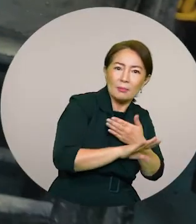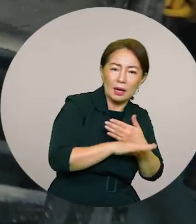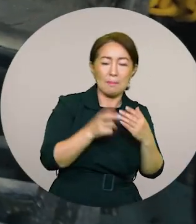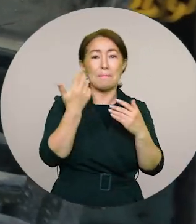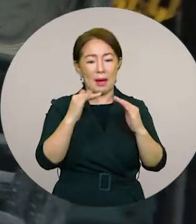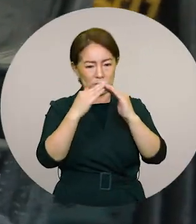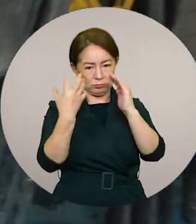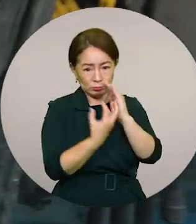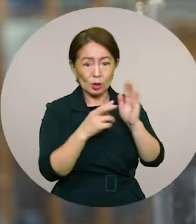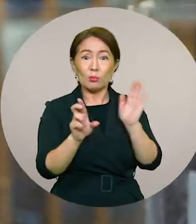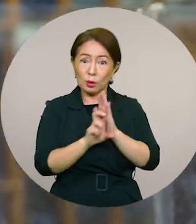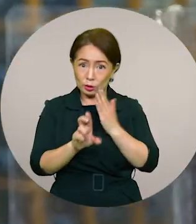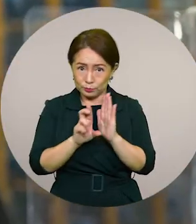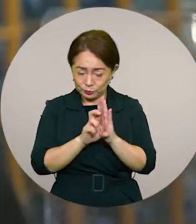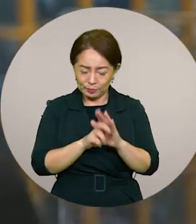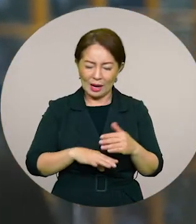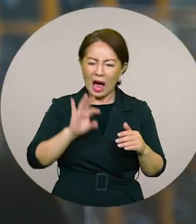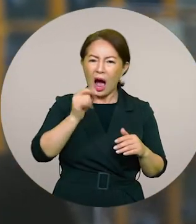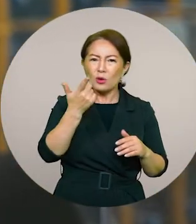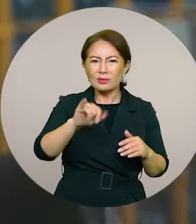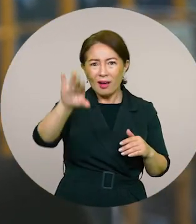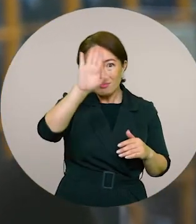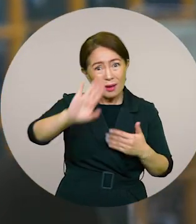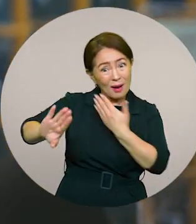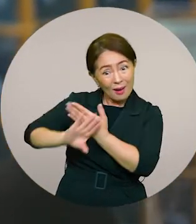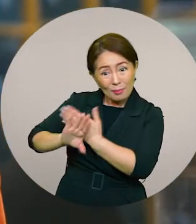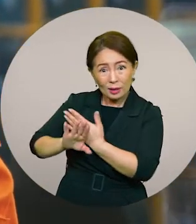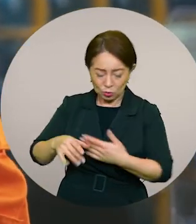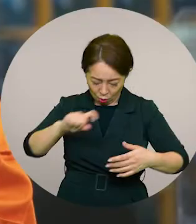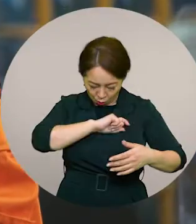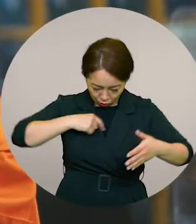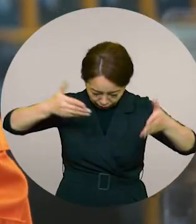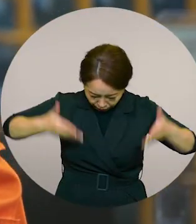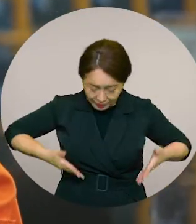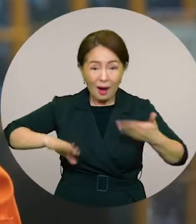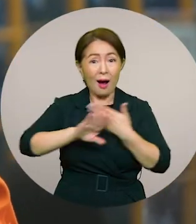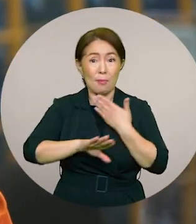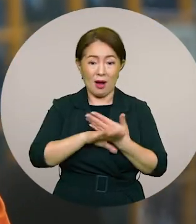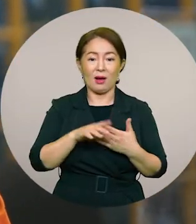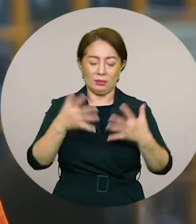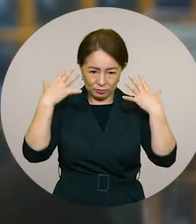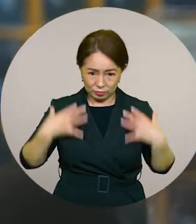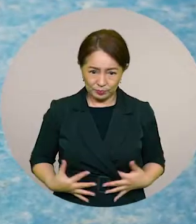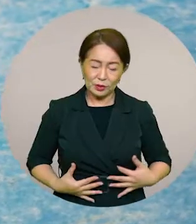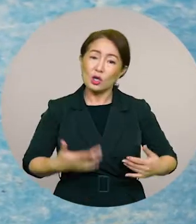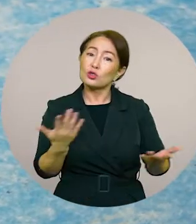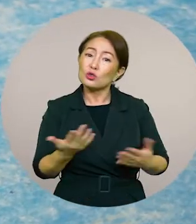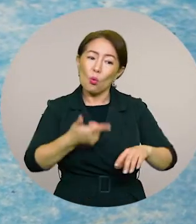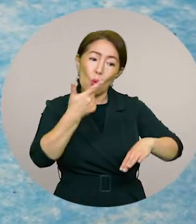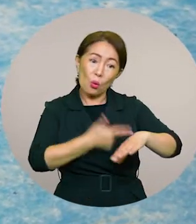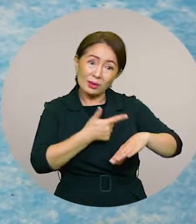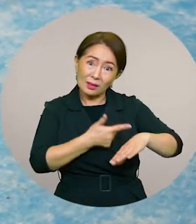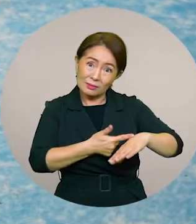орох юм боломжтой. Аюулаас хамгаалах гэснээс хамгийн чухал зүйлүүд энэ хувийн хамгаалах хэрэгсэл байгаа. Хувийн хамгаалах хэрэгсэлтэй за энэ гутал